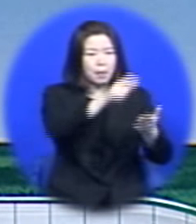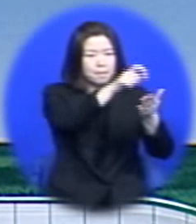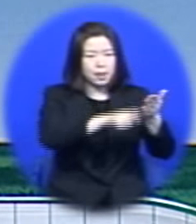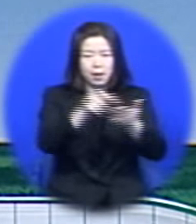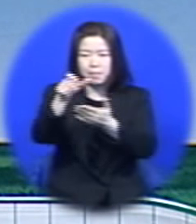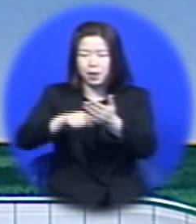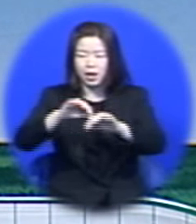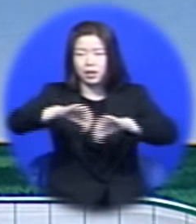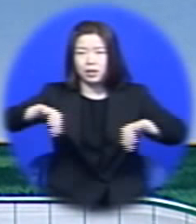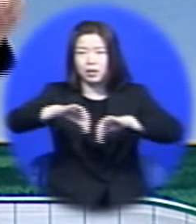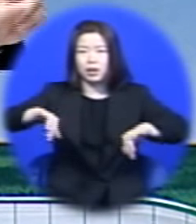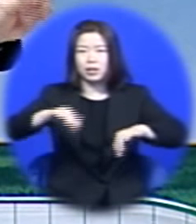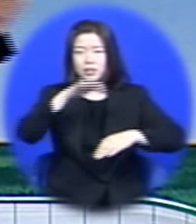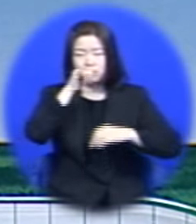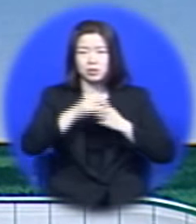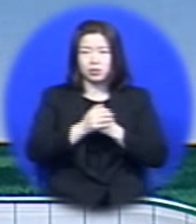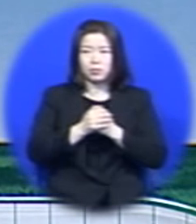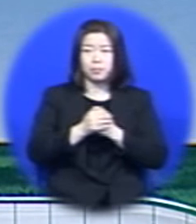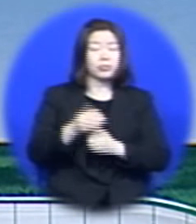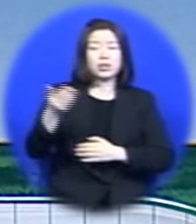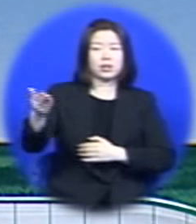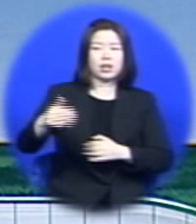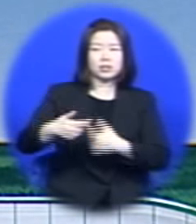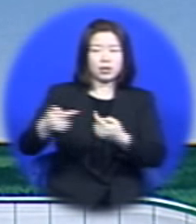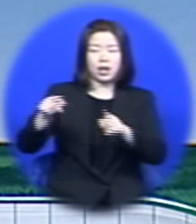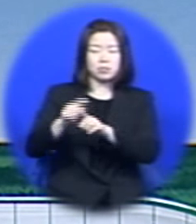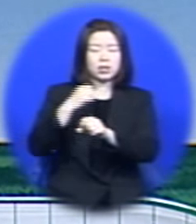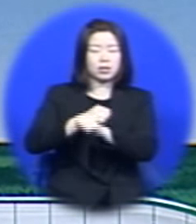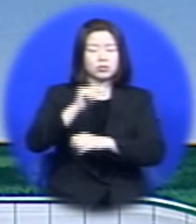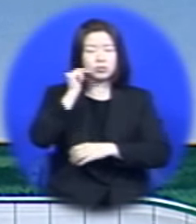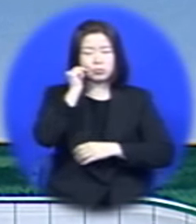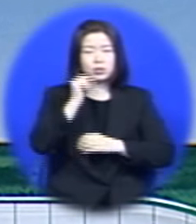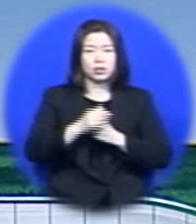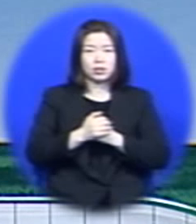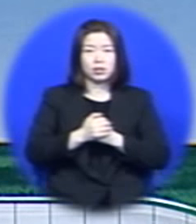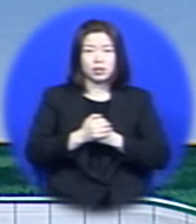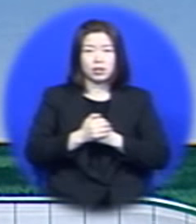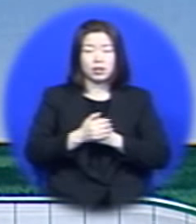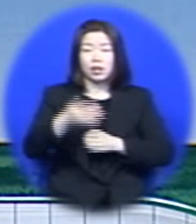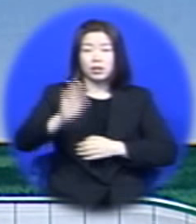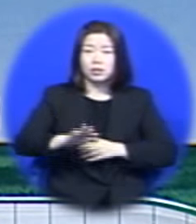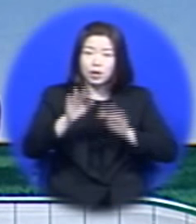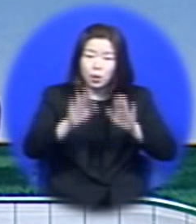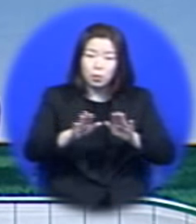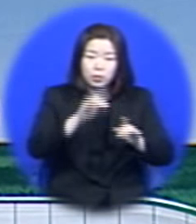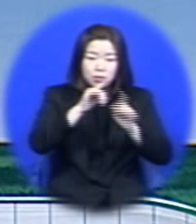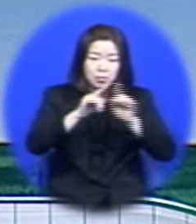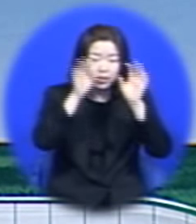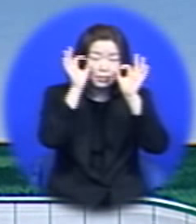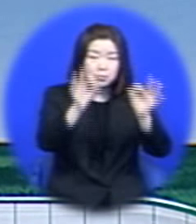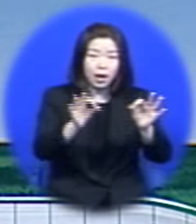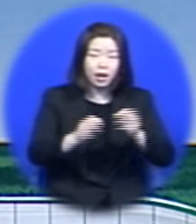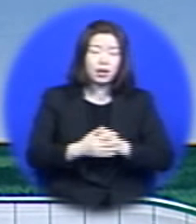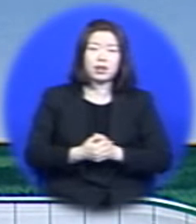거예요. 옳다, 그러다. 당신들과는 같이 할 수 없어. 그런데